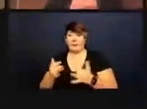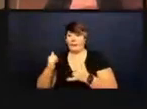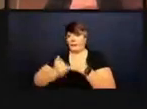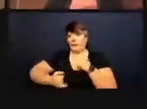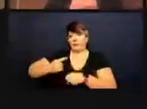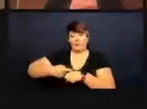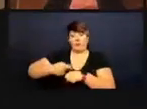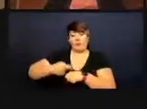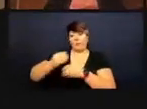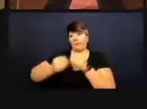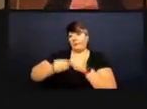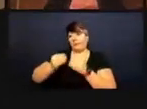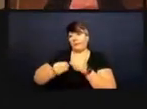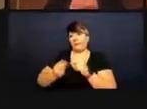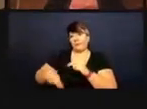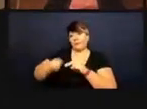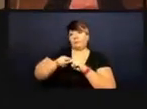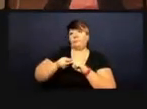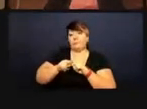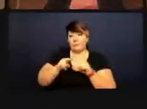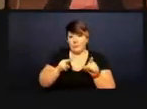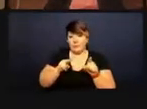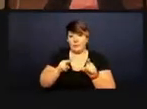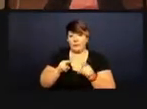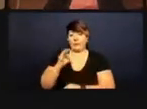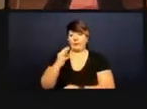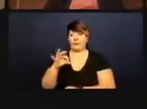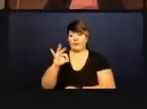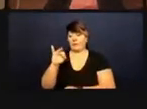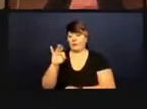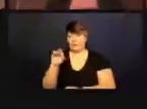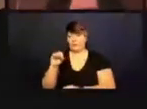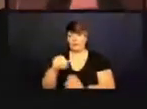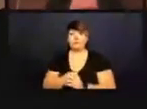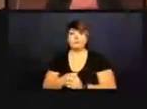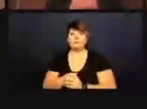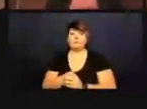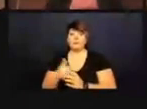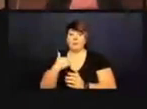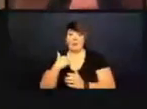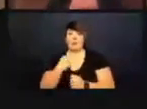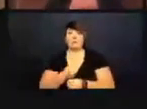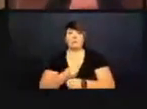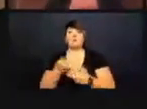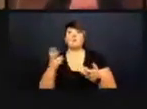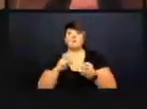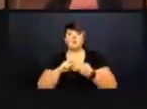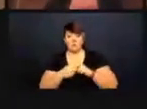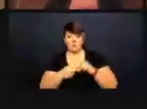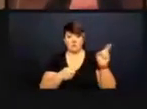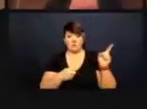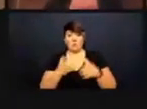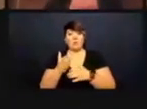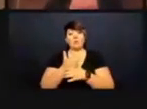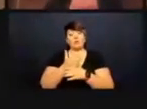kurekebisha katika mwaka 2019 kifaa cha kuchemsha maji.